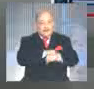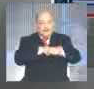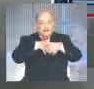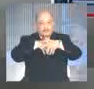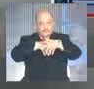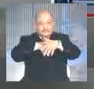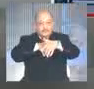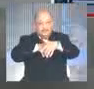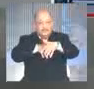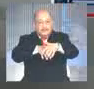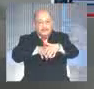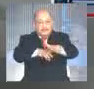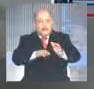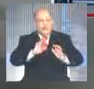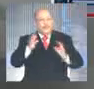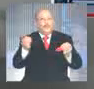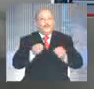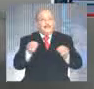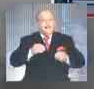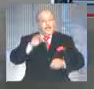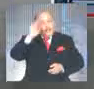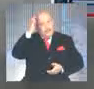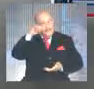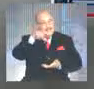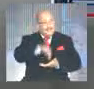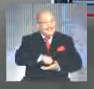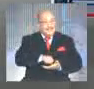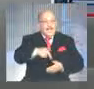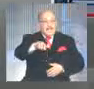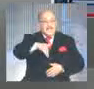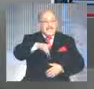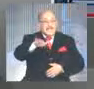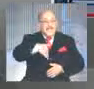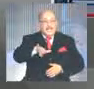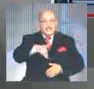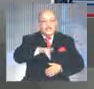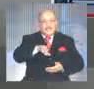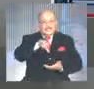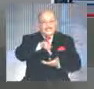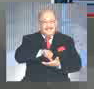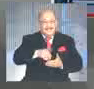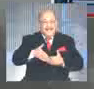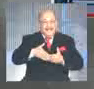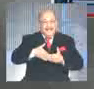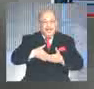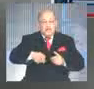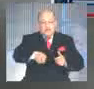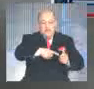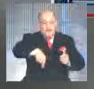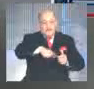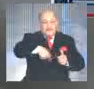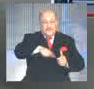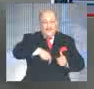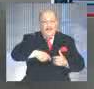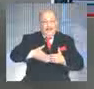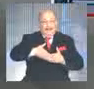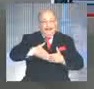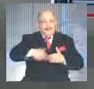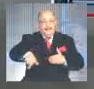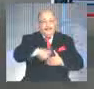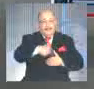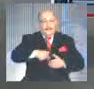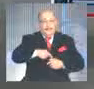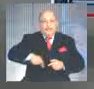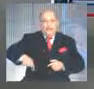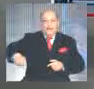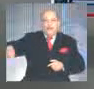التونسي للشغل بساحة محمد علي بالعاصمة إلى غاية مكان الضريح بشارع باب بنات مرورا بشارع المنج سليم فساحة باب